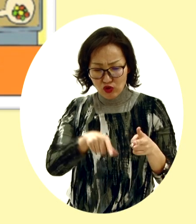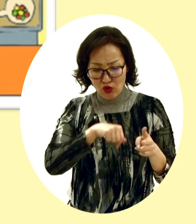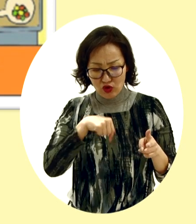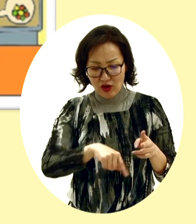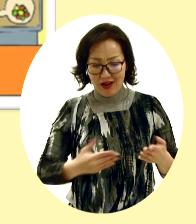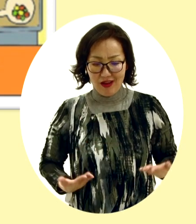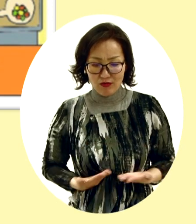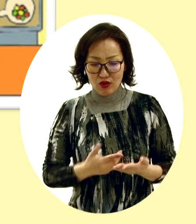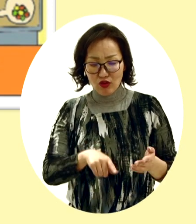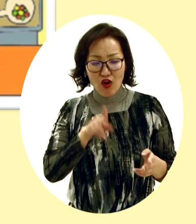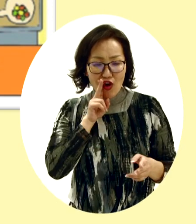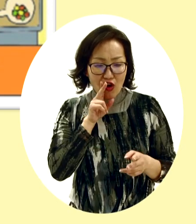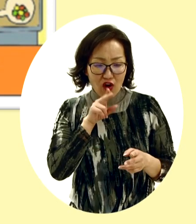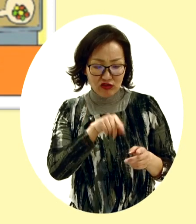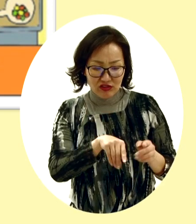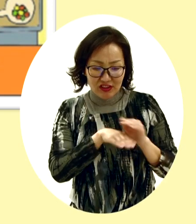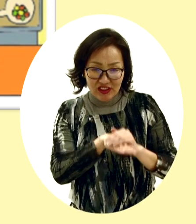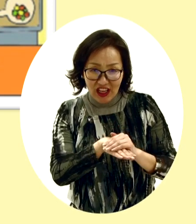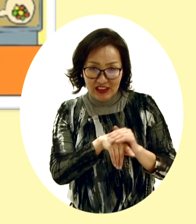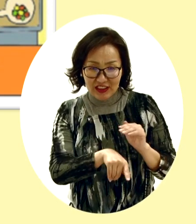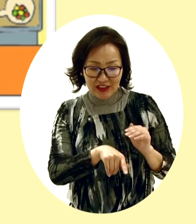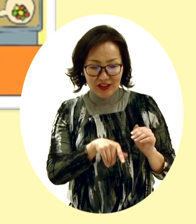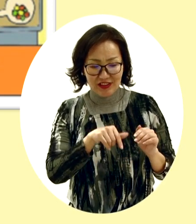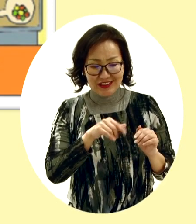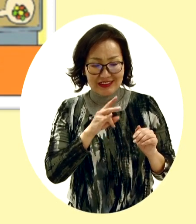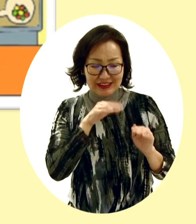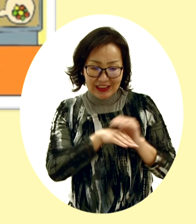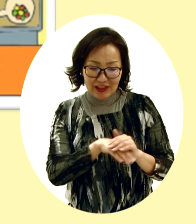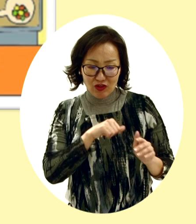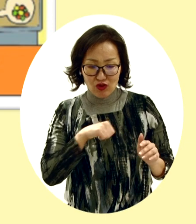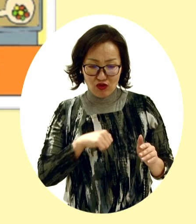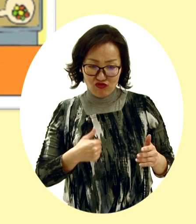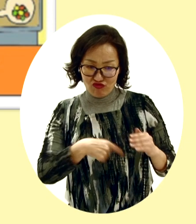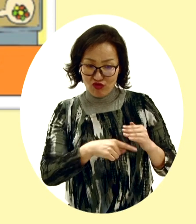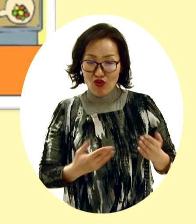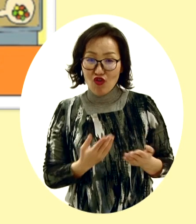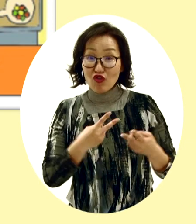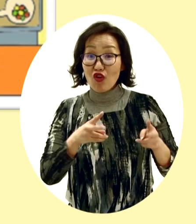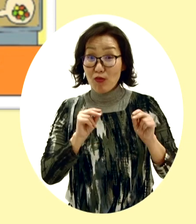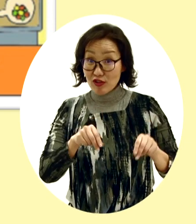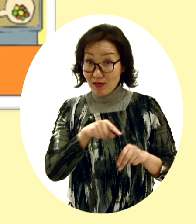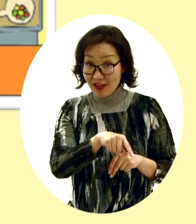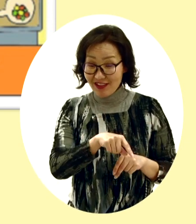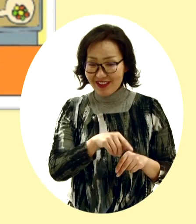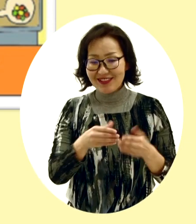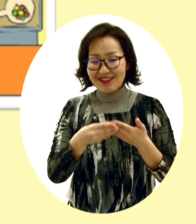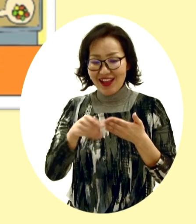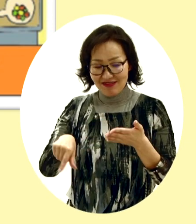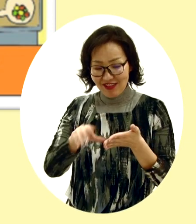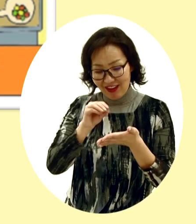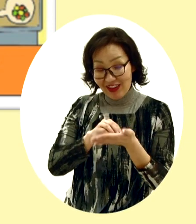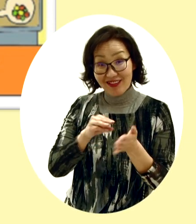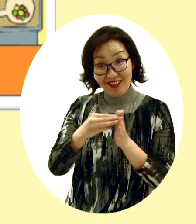хөгжиж, амьдрах өрөө, хоол тэжээлээ хадгалах өрөө, навч хадгалдаг өрөө гэх мэт болсон байна гэж хүүхд цааснаасаа